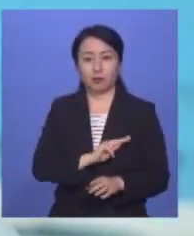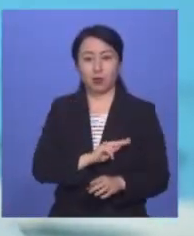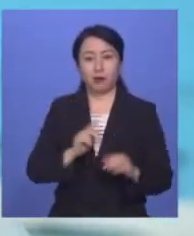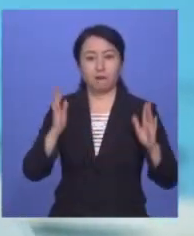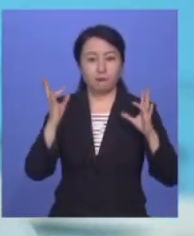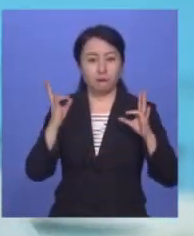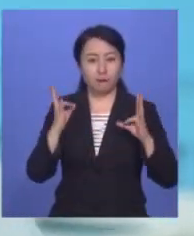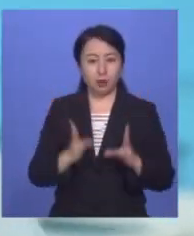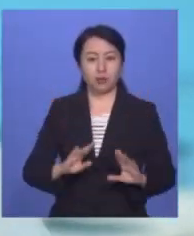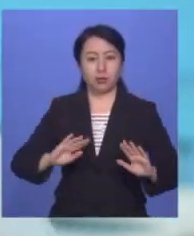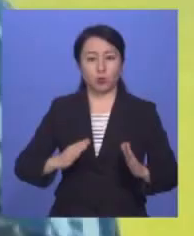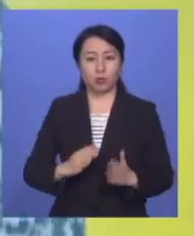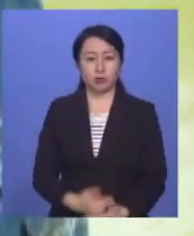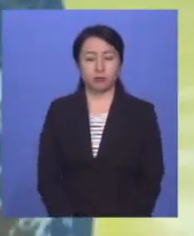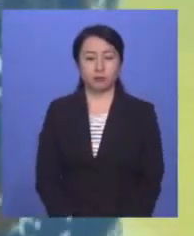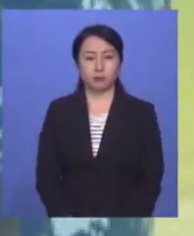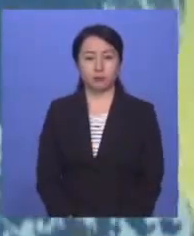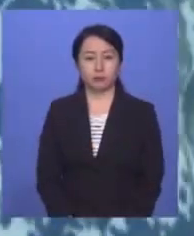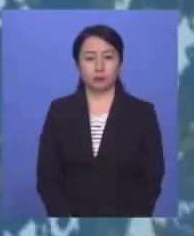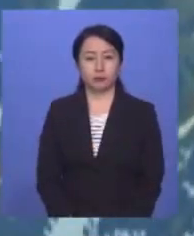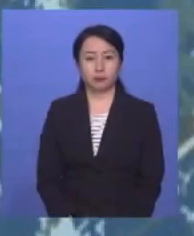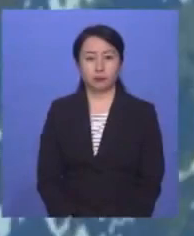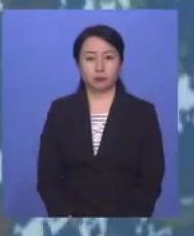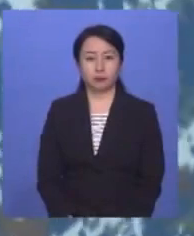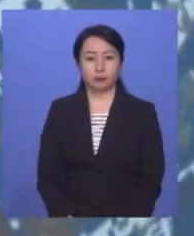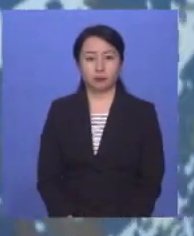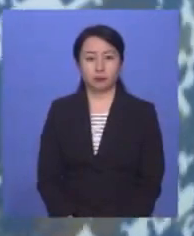в кризисных ситуациях. Тамерлан Тлеубаев при содействии пресс-службы областного департамента полиции.